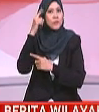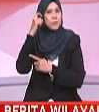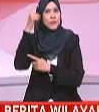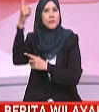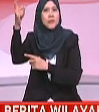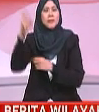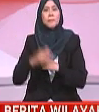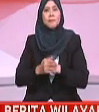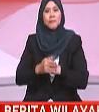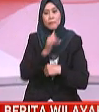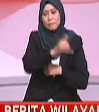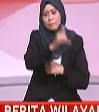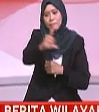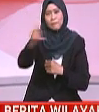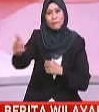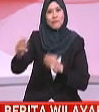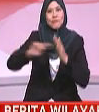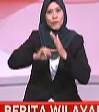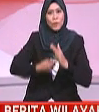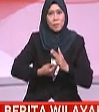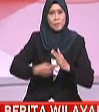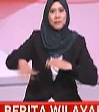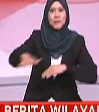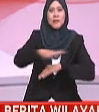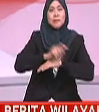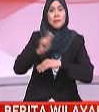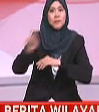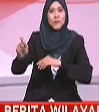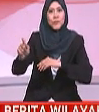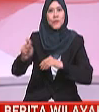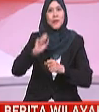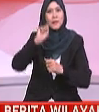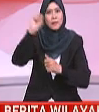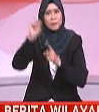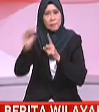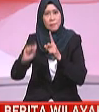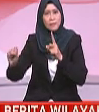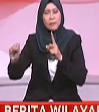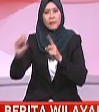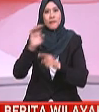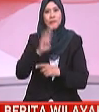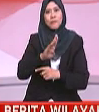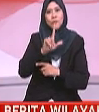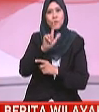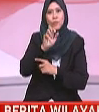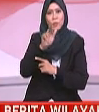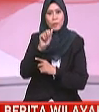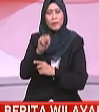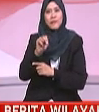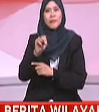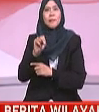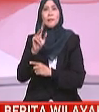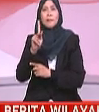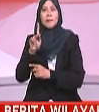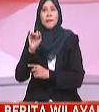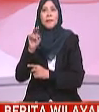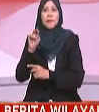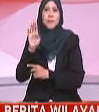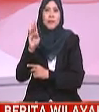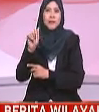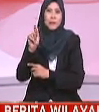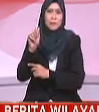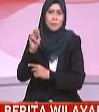Inspirasi. Jelajah berkenaan bermula di Pantai Timur merangkumi Sanakan, Beluran, Kinabatangan dan Telupit.